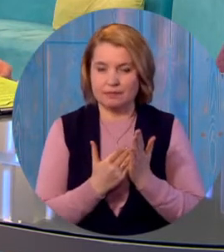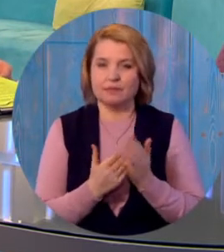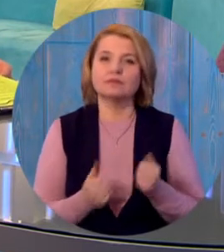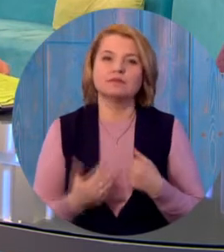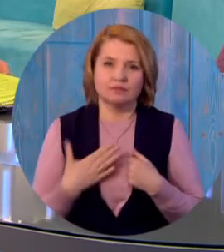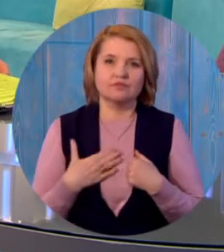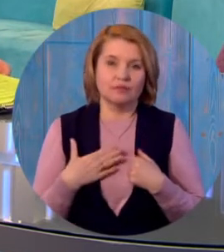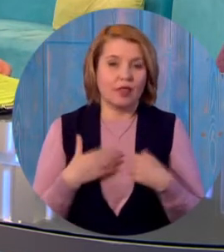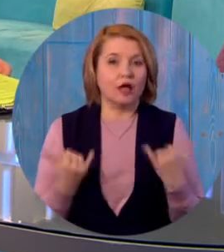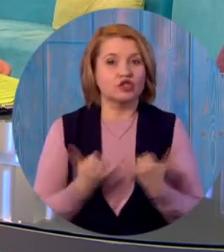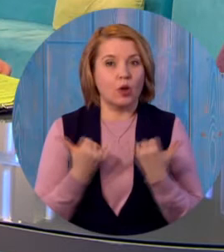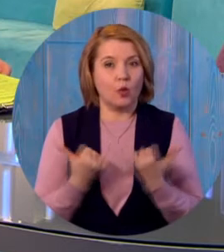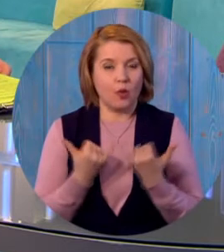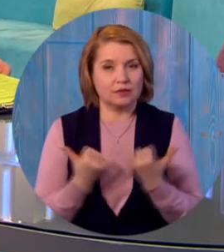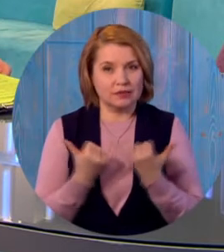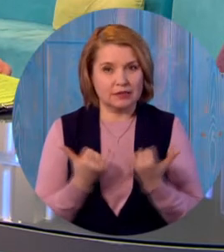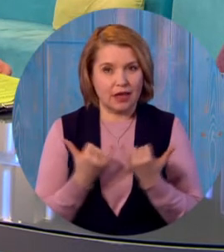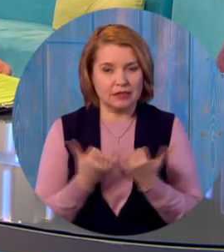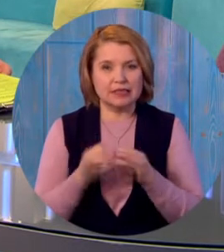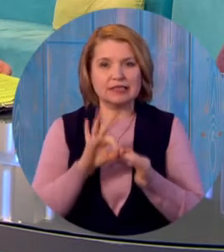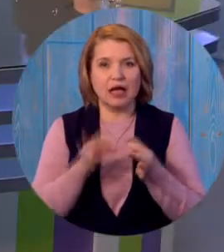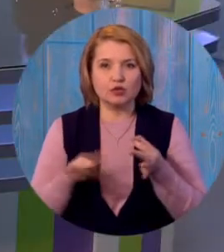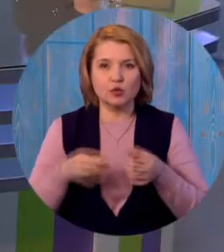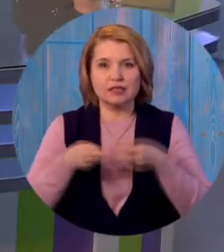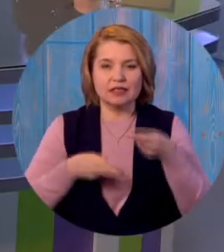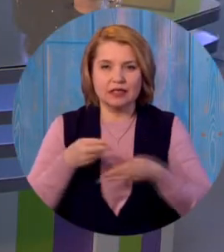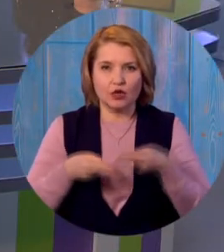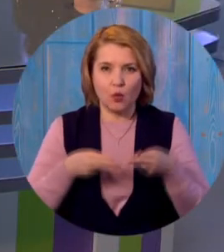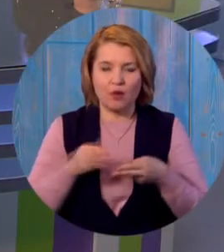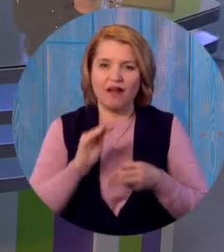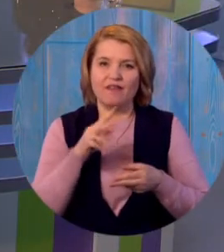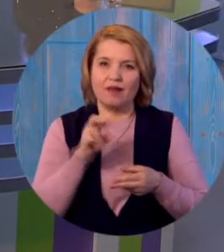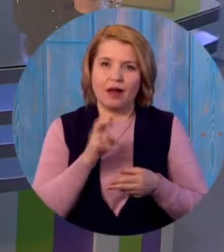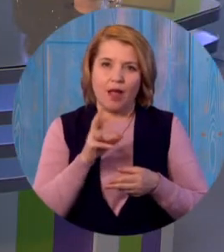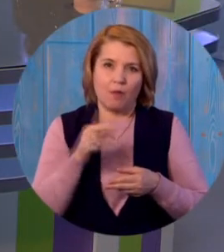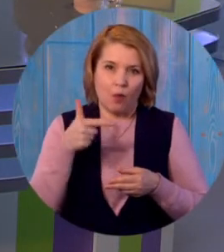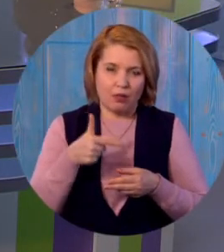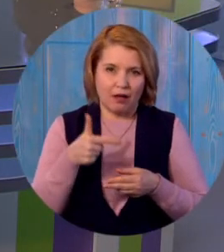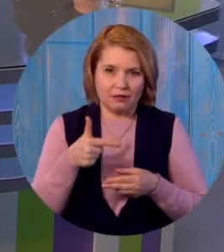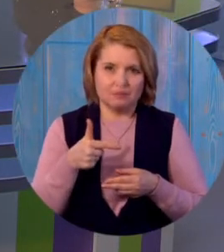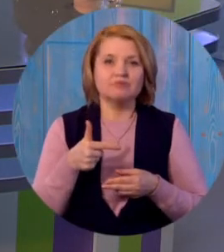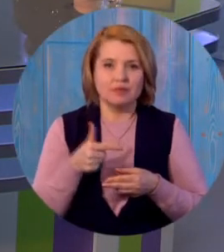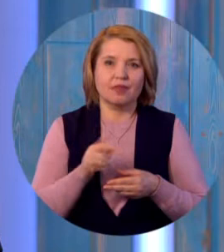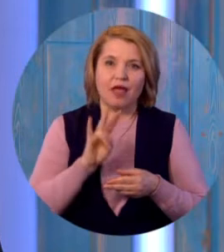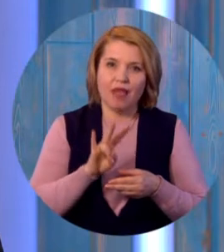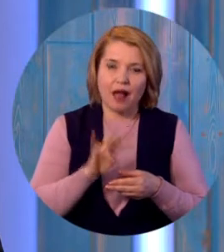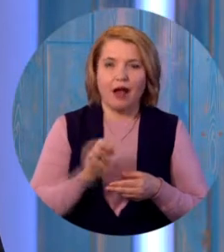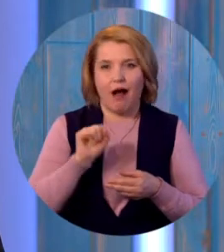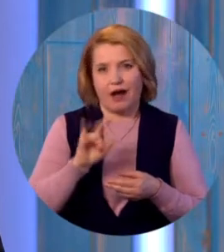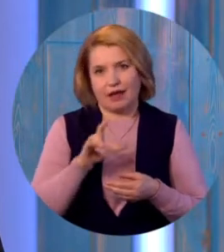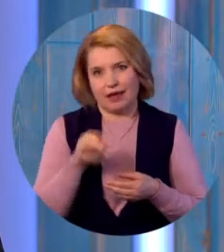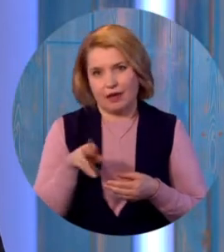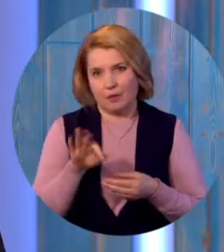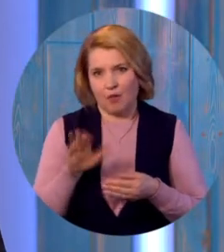и наши очаровательные гости. А у нас в гостях сосудистый хирург, флеболог, врач высшей категории Наталья Архипова. Наталья, здравствуйте. Большое спасибо, что вы к нам